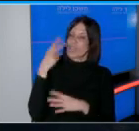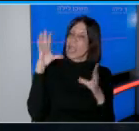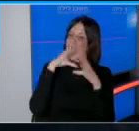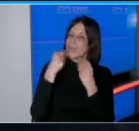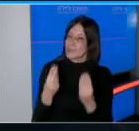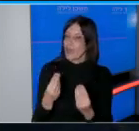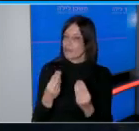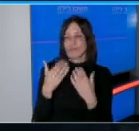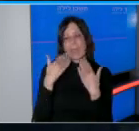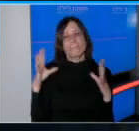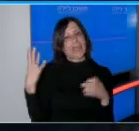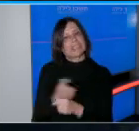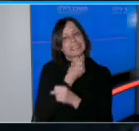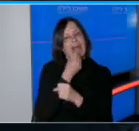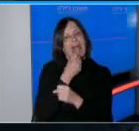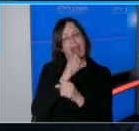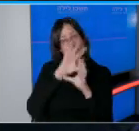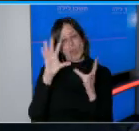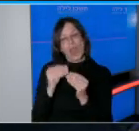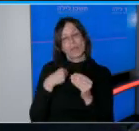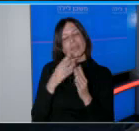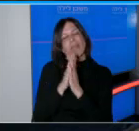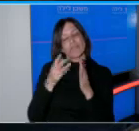בכיף, תודה, בהצלחה לכולם, מקווה שנצא